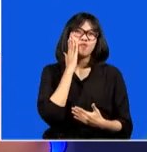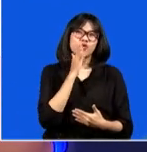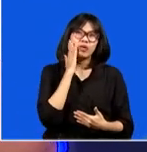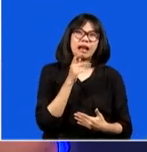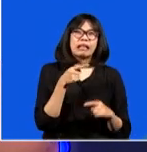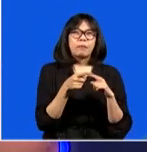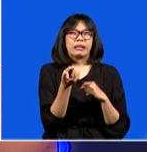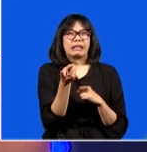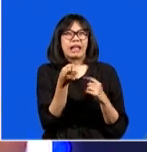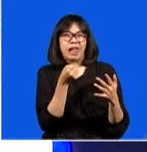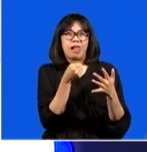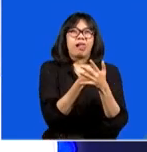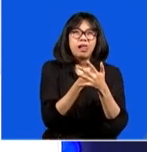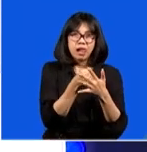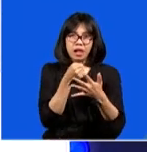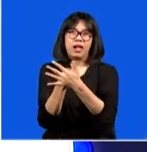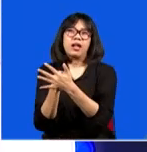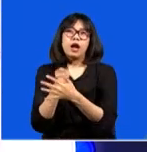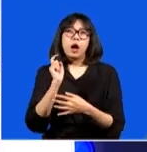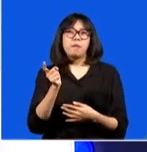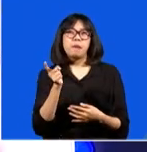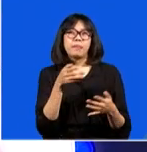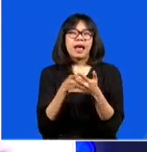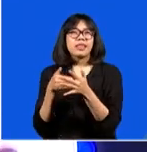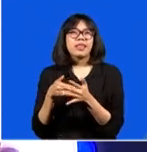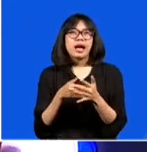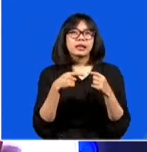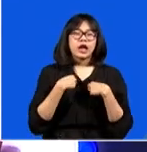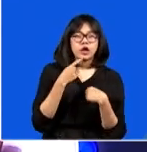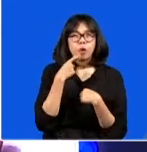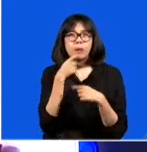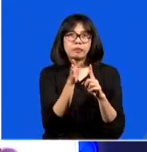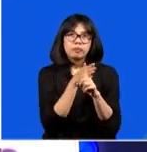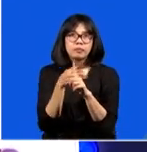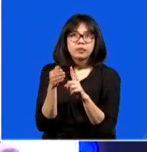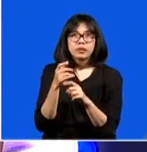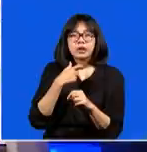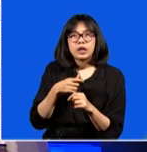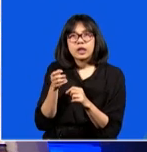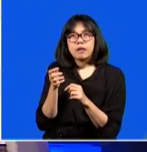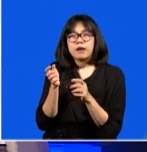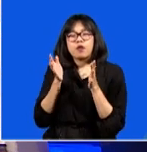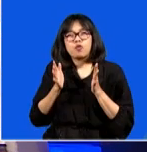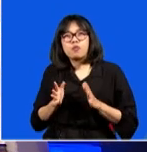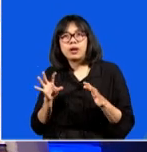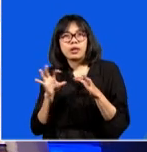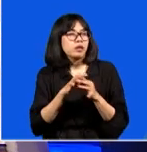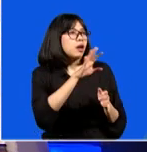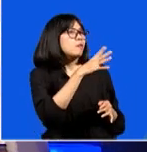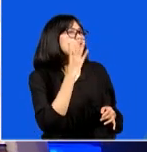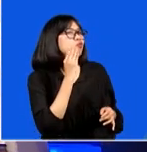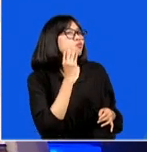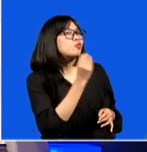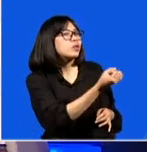saya mencoba melakukan suatu pendekatan yang lebih Humanis saya saat ini umur 35